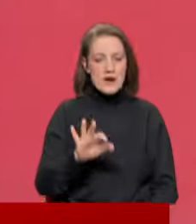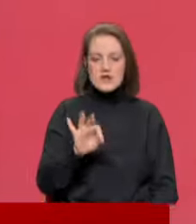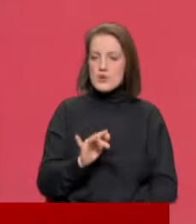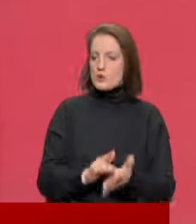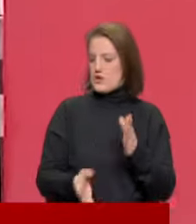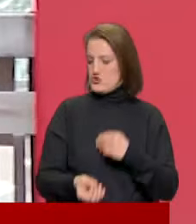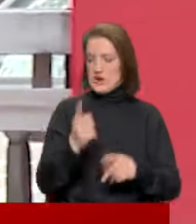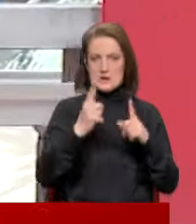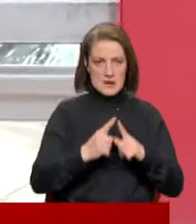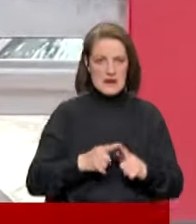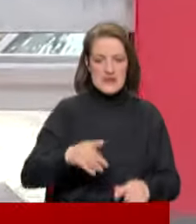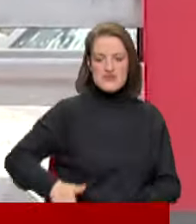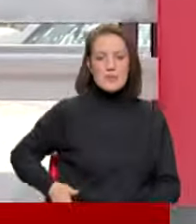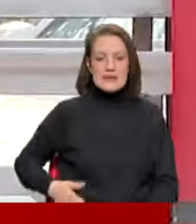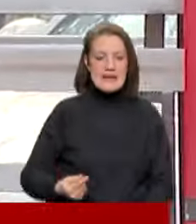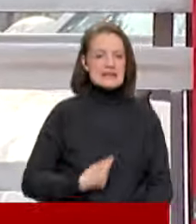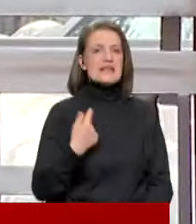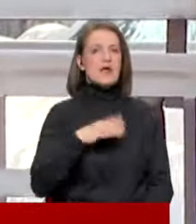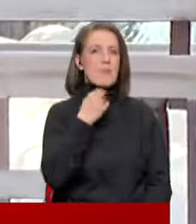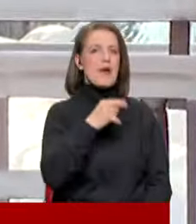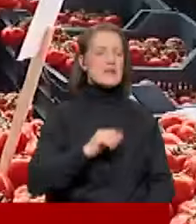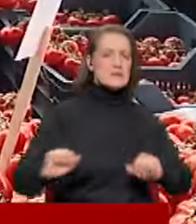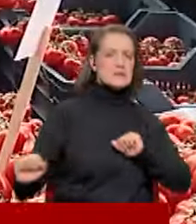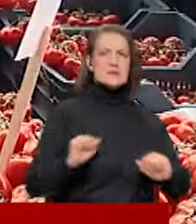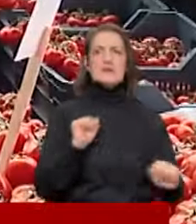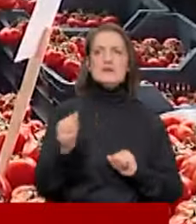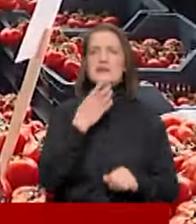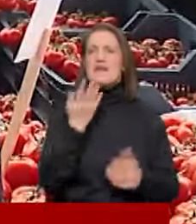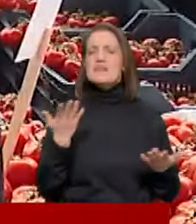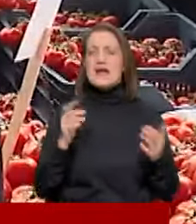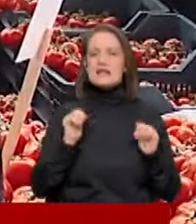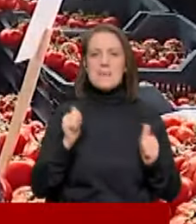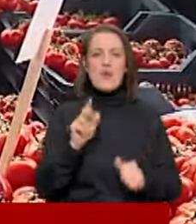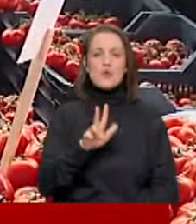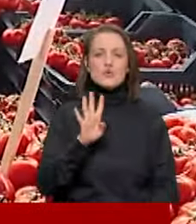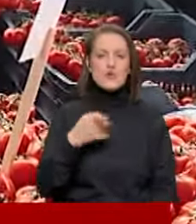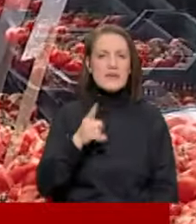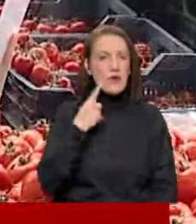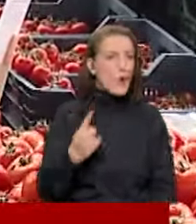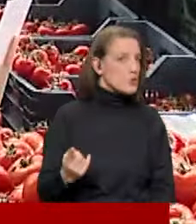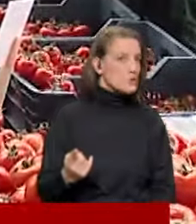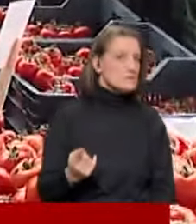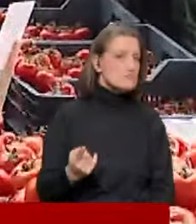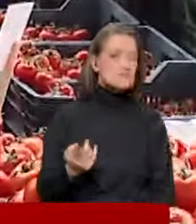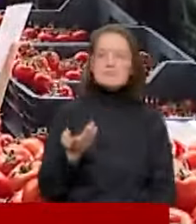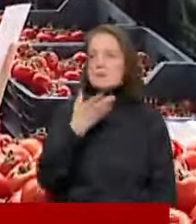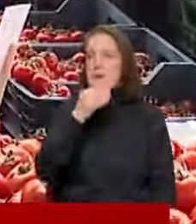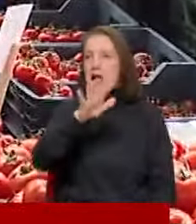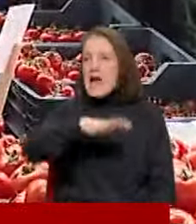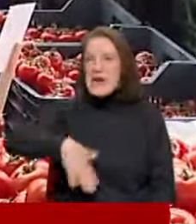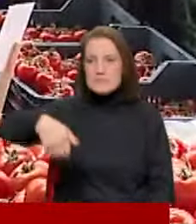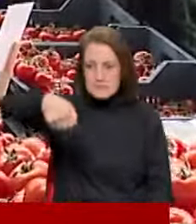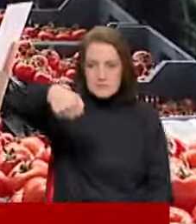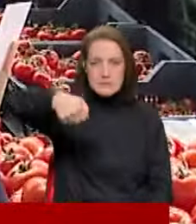ortaya çıkan rakamları cebinde hissetmeyen emekli tepkili ya Emekli ne zaman 34'ü görülmüş kızım ya emeklilerin hepsi adam daha